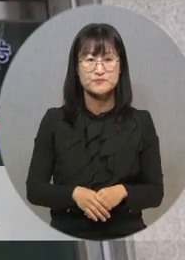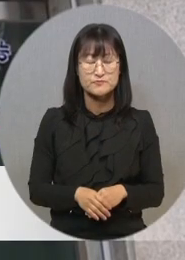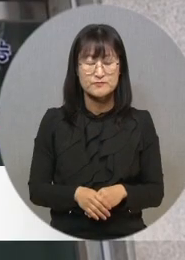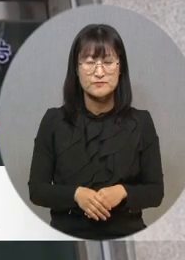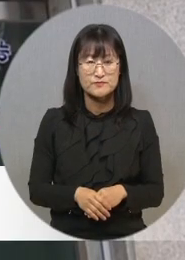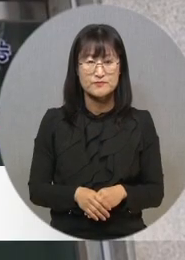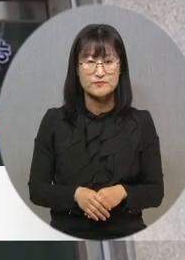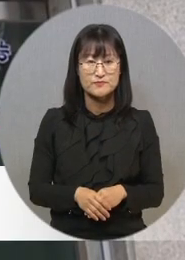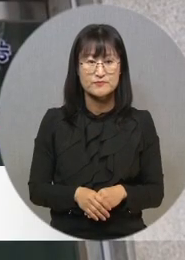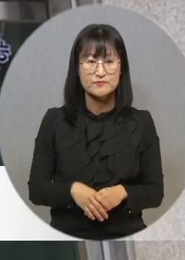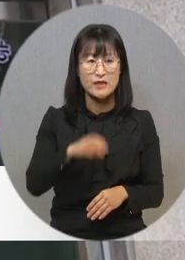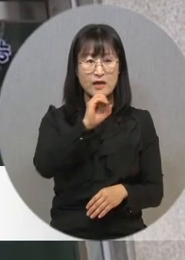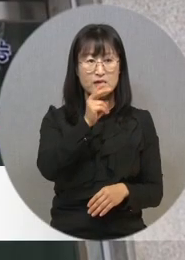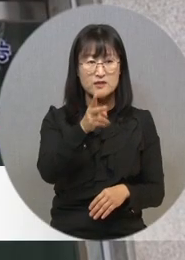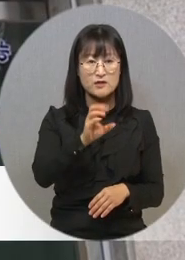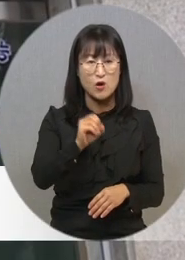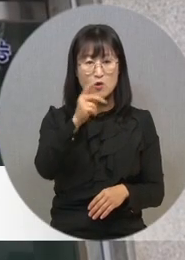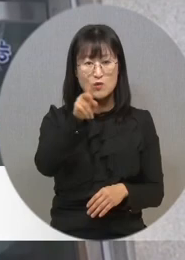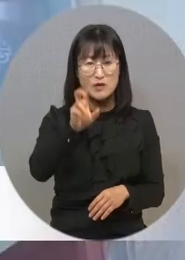정리금융공사